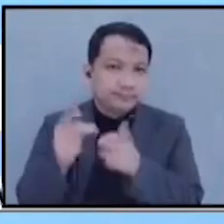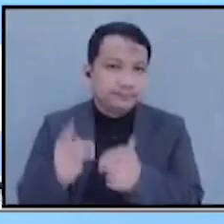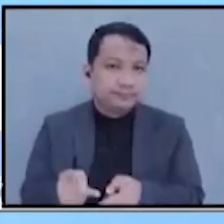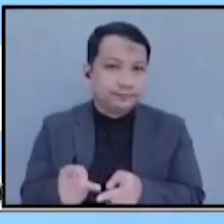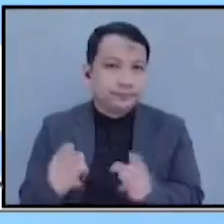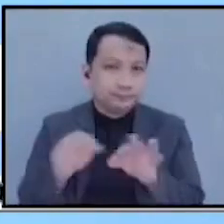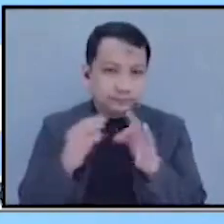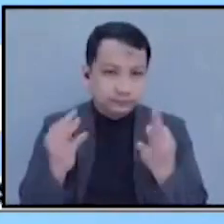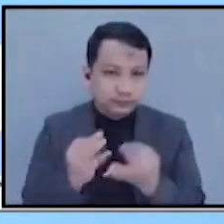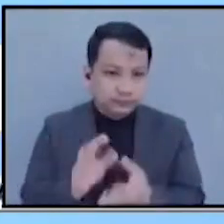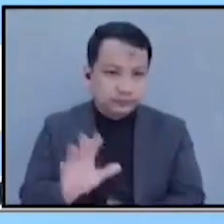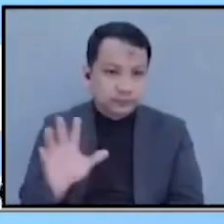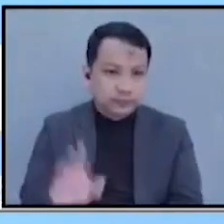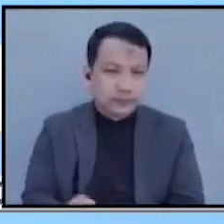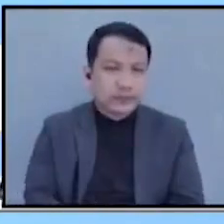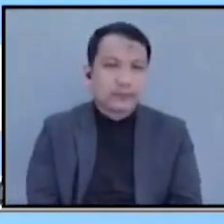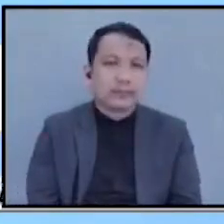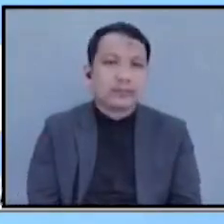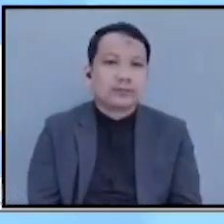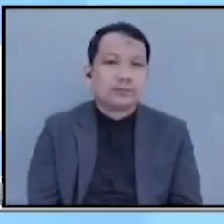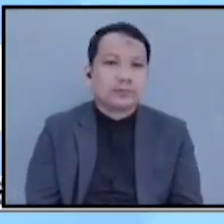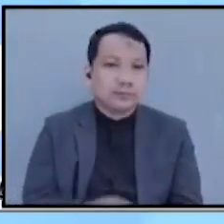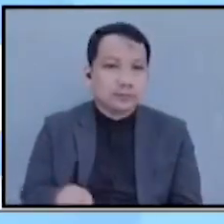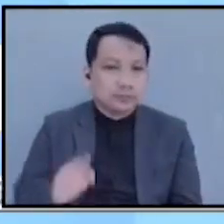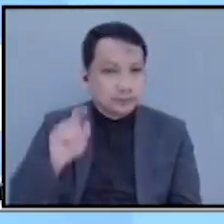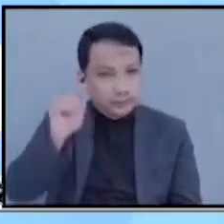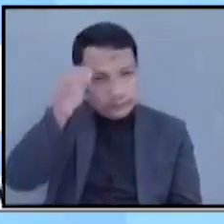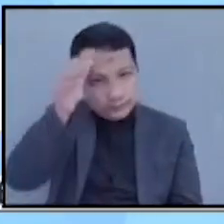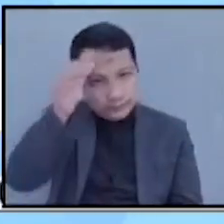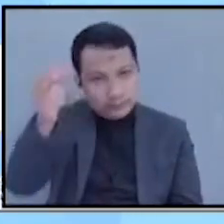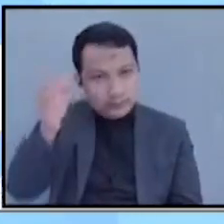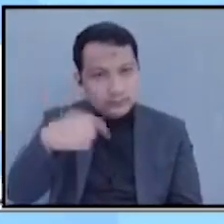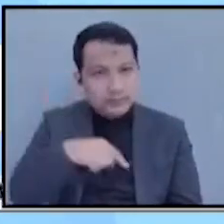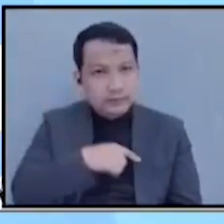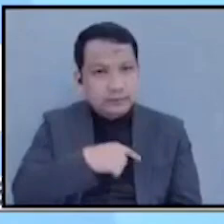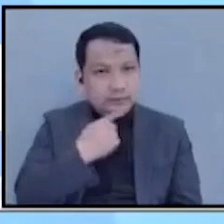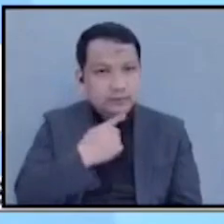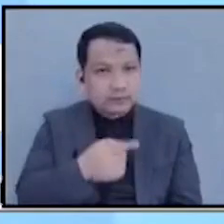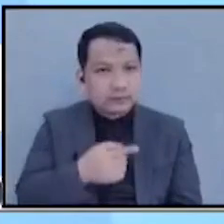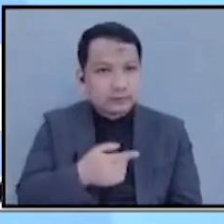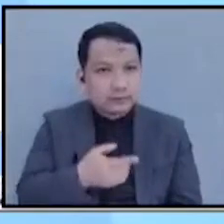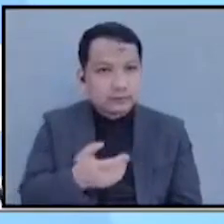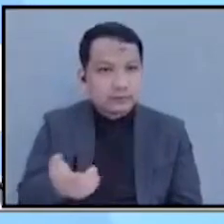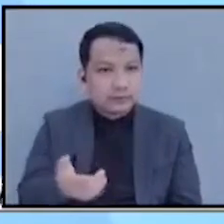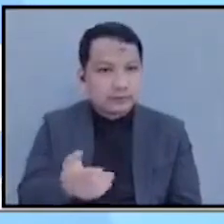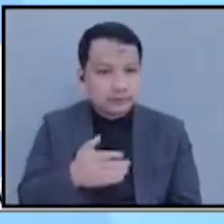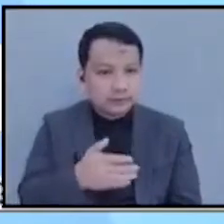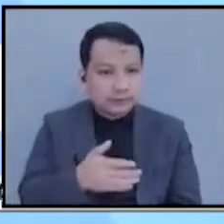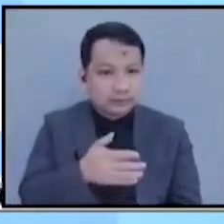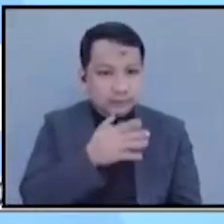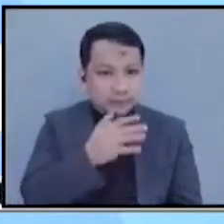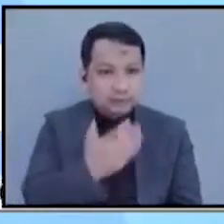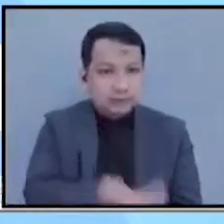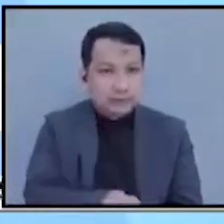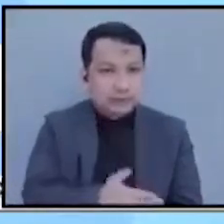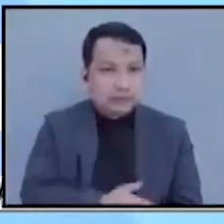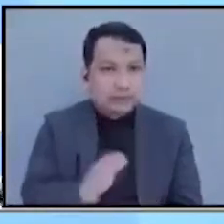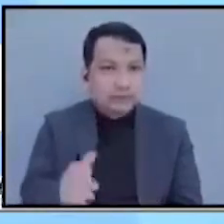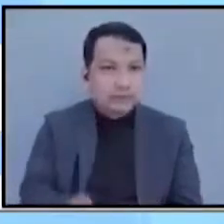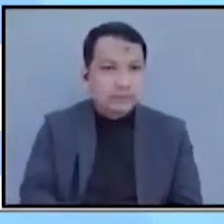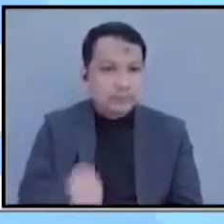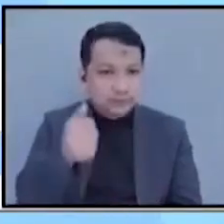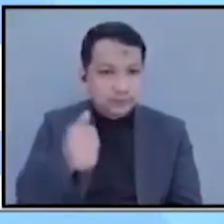kanya. Kaya doon ako nag-umpisa mag-conceptual na mother and child yung gagawin ko. Nasungkit naman ni